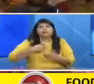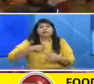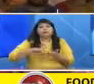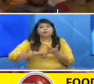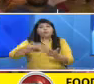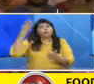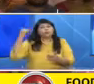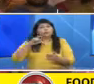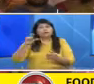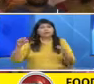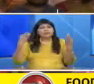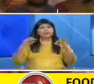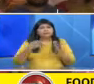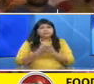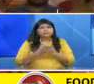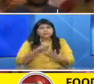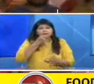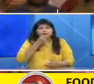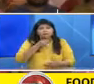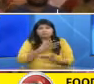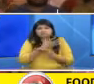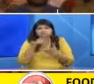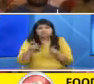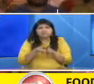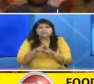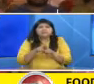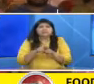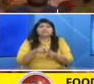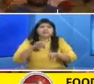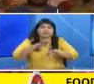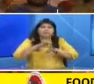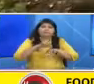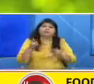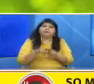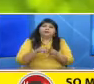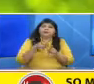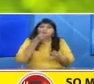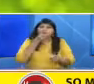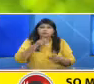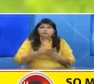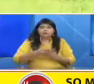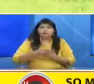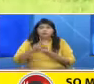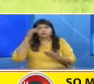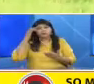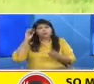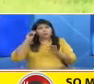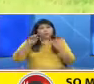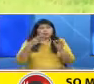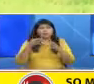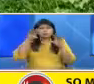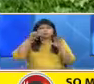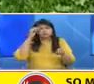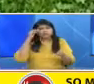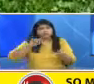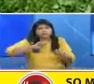की बहुत अधिक महिमा रही है। यहाँ तक कि हमने अन्न के ज्ञान को भी